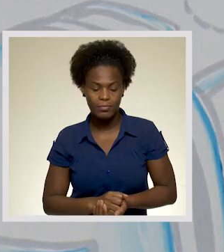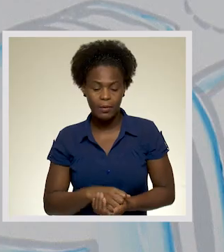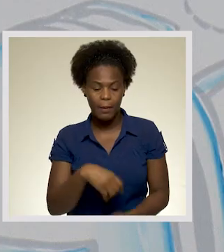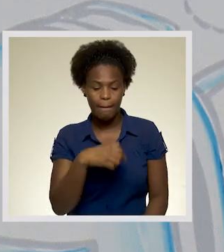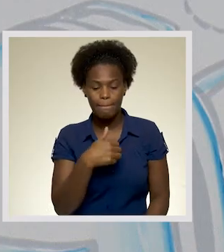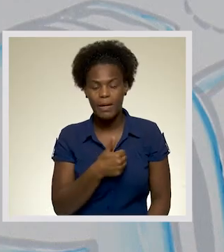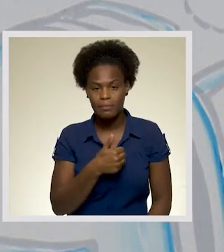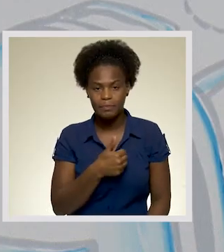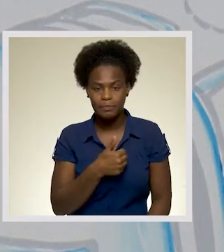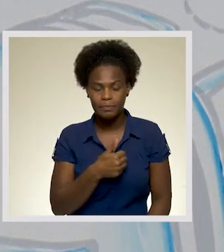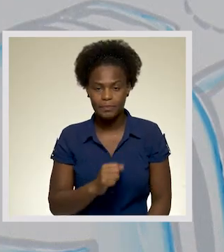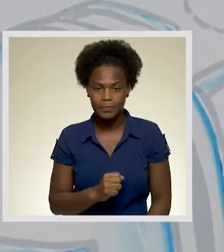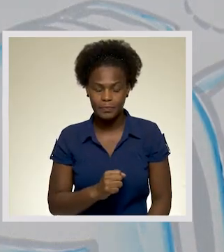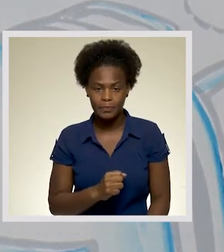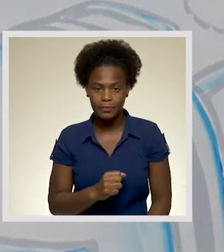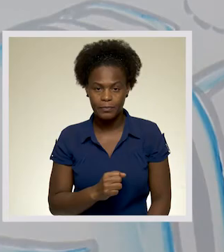B.